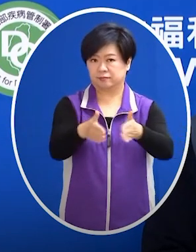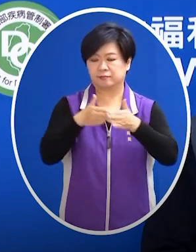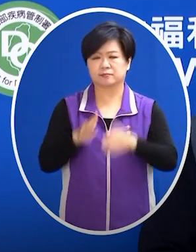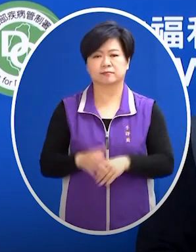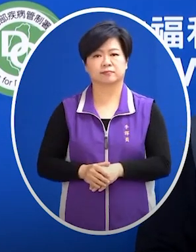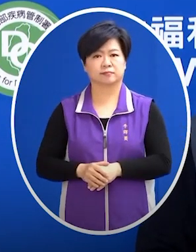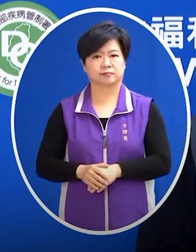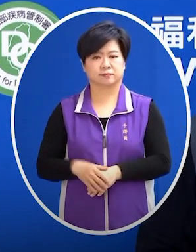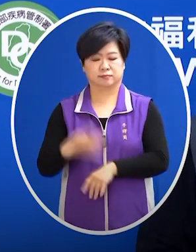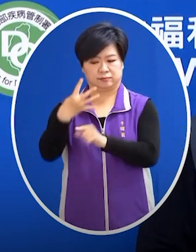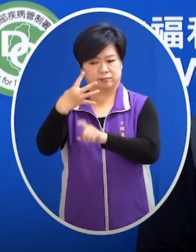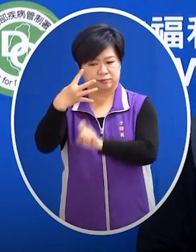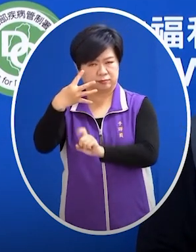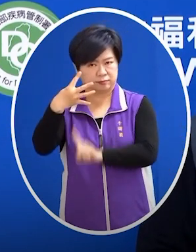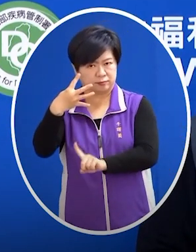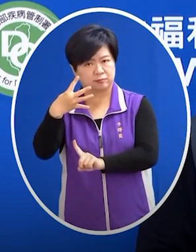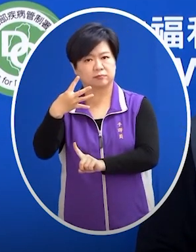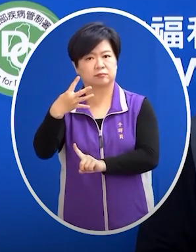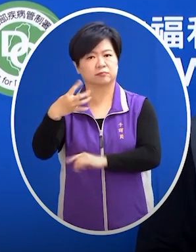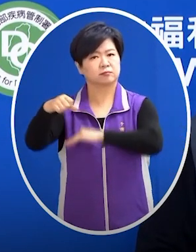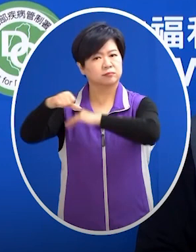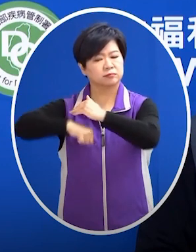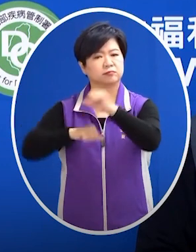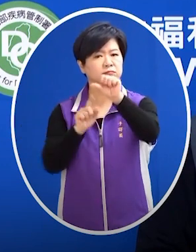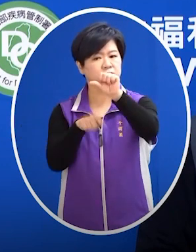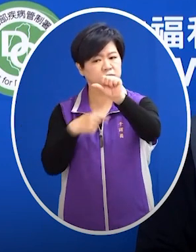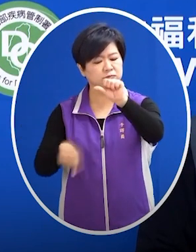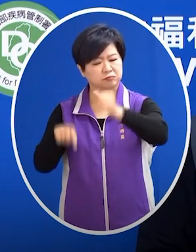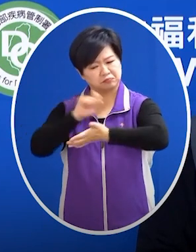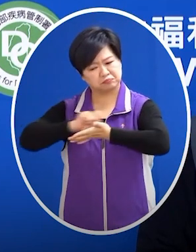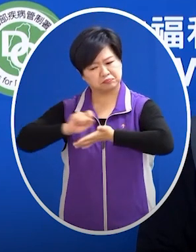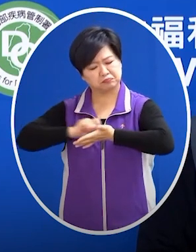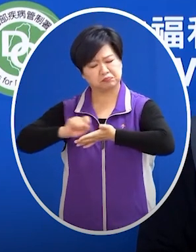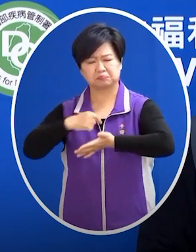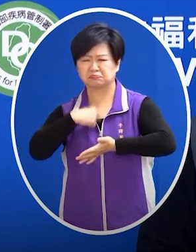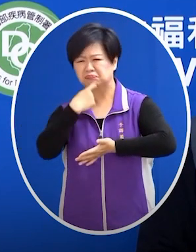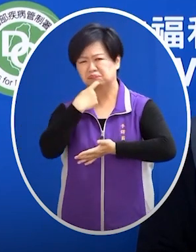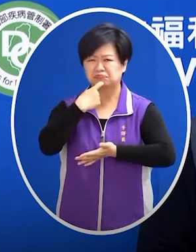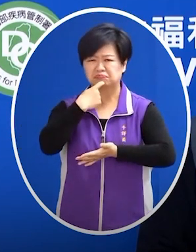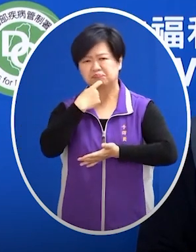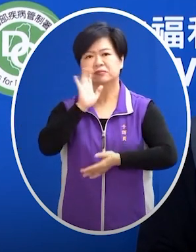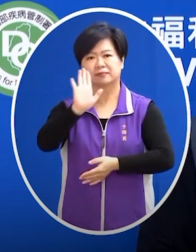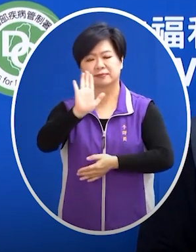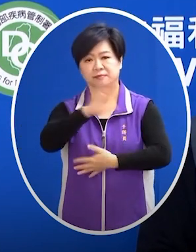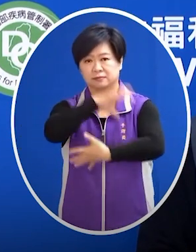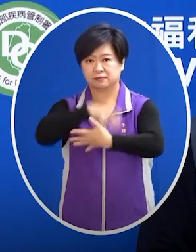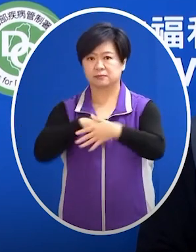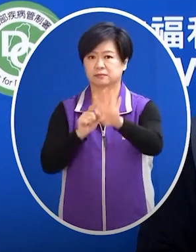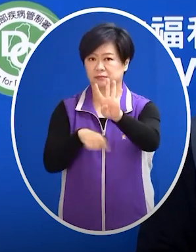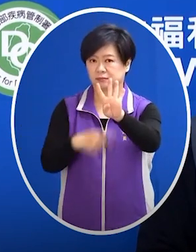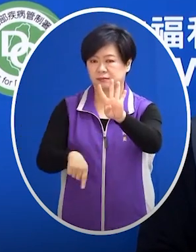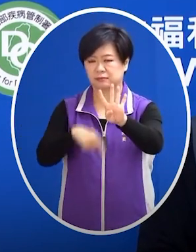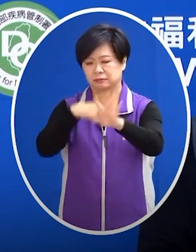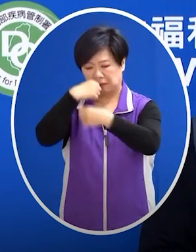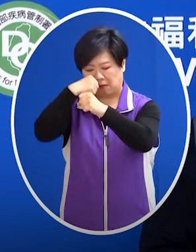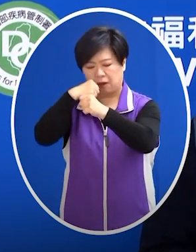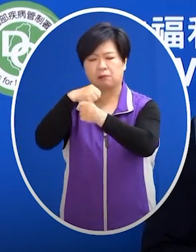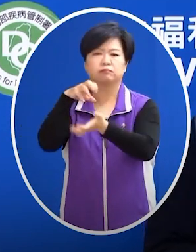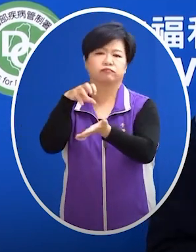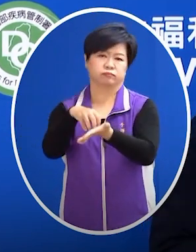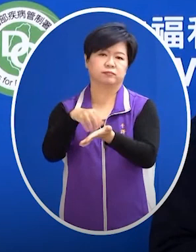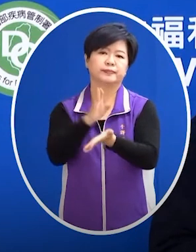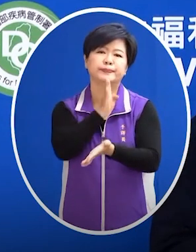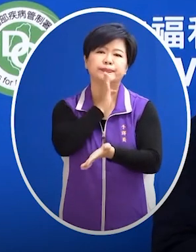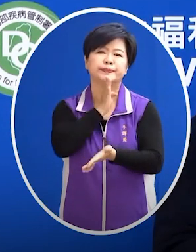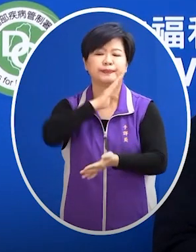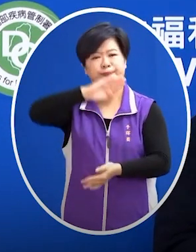7人4月11日入境时，5人声明有疑似的症状，其中4人检验确诊，那